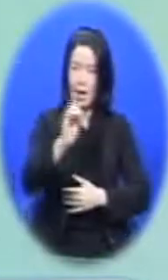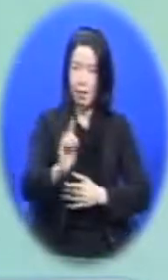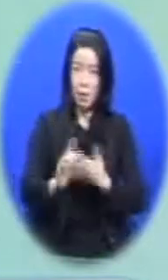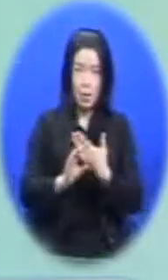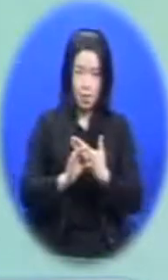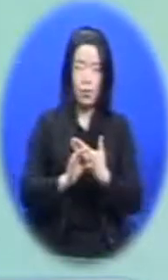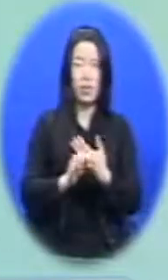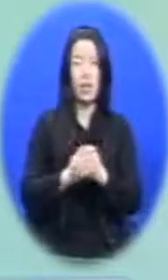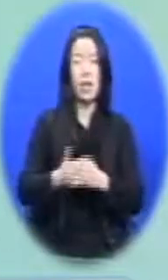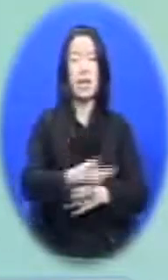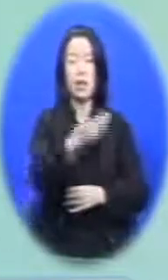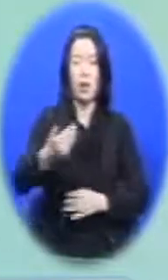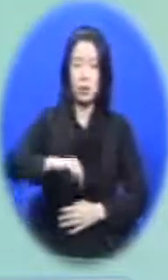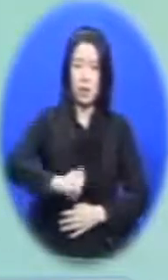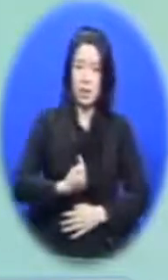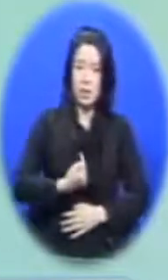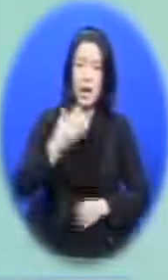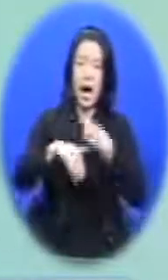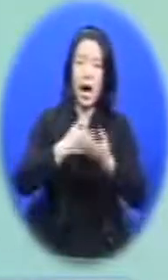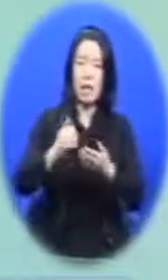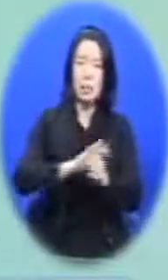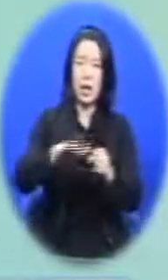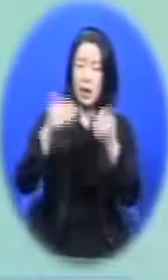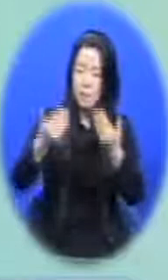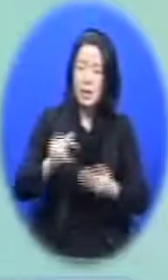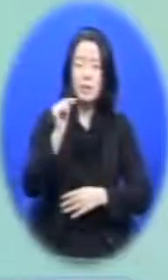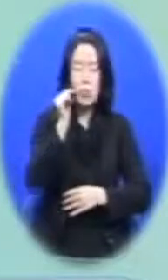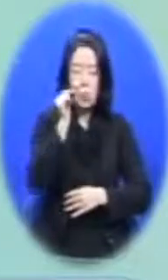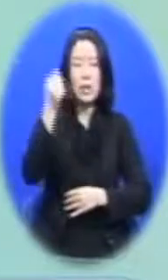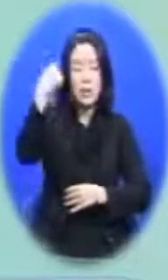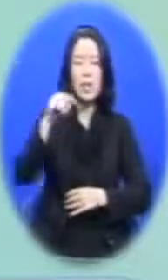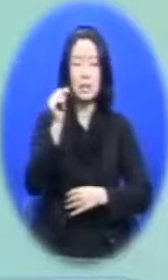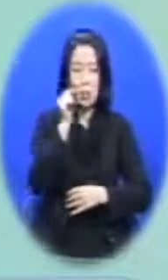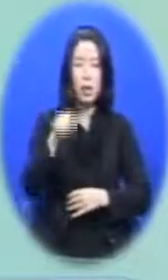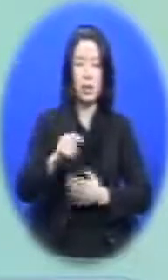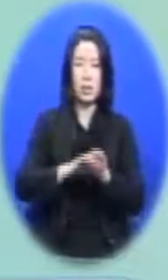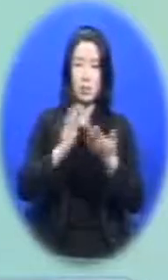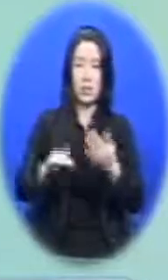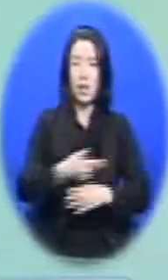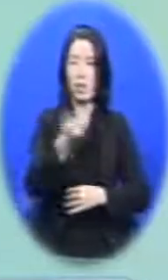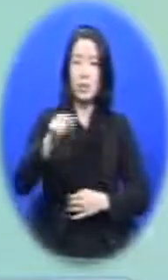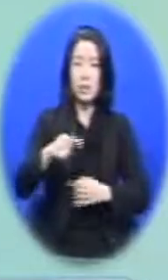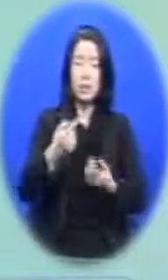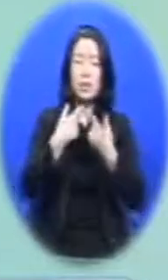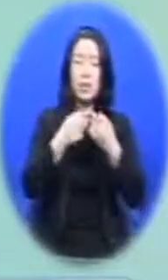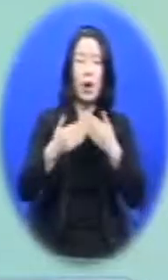없습니다. 여러분 자신이 그런 사랑을 못 받은 거예요. 여러분이 그런 사랑을 경험을